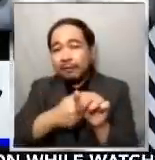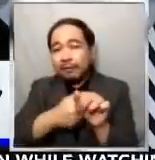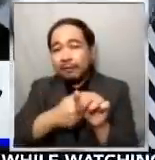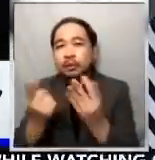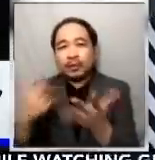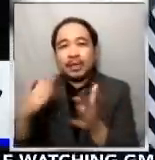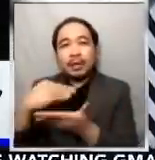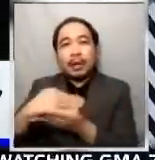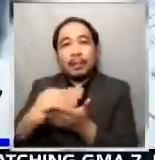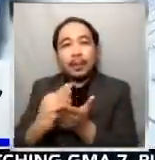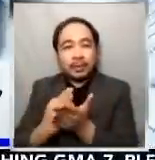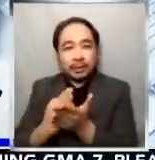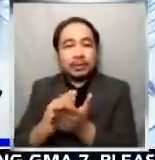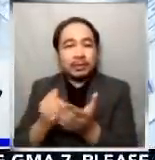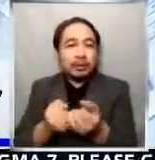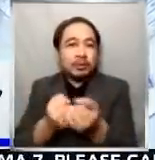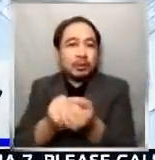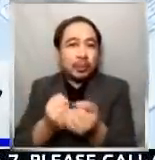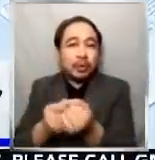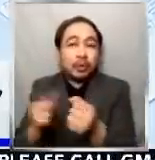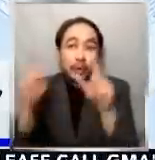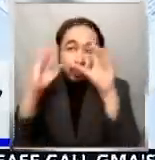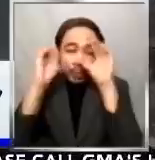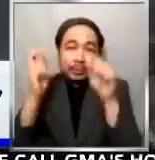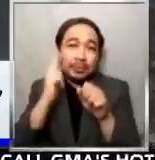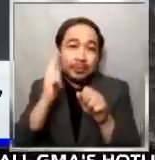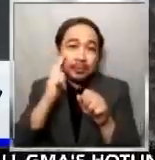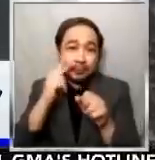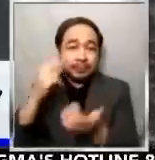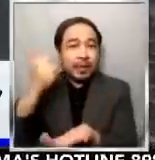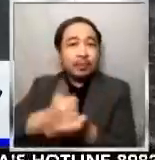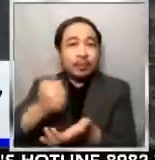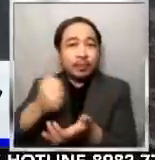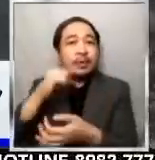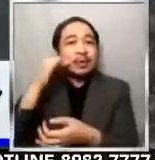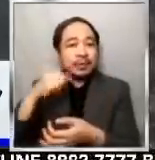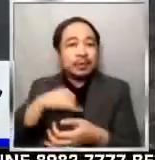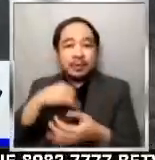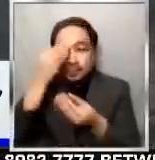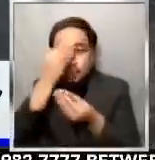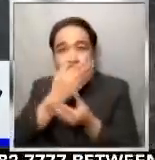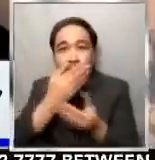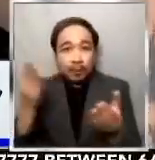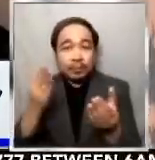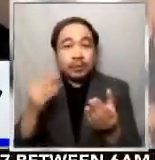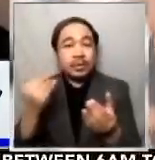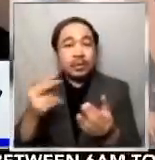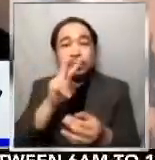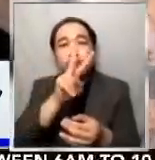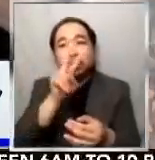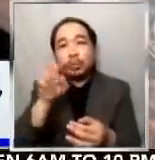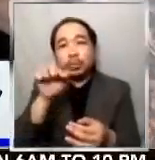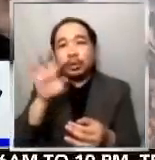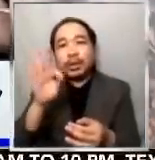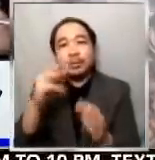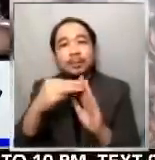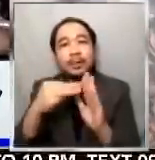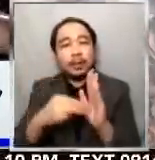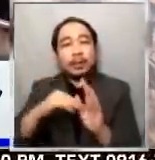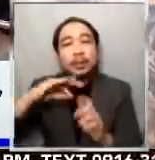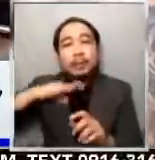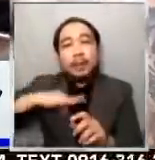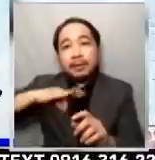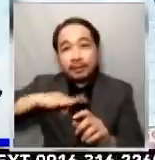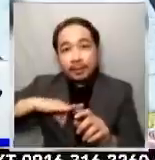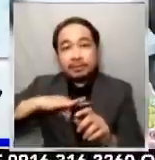Rodrigo Duterte sa kanyang Talk to the Nation address kagabi. Para yan sa tinatayang 22.9 million na benepisyaryong apektado ng